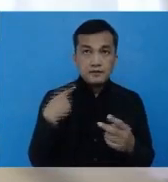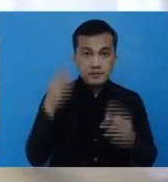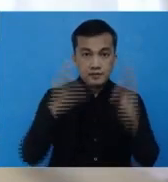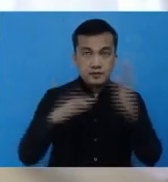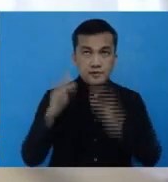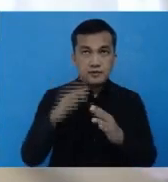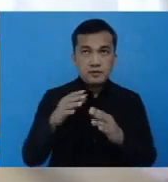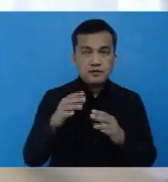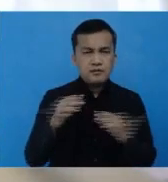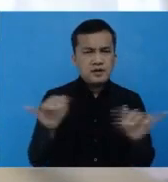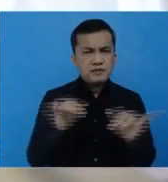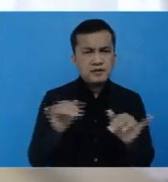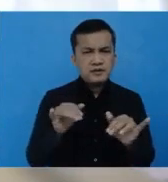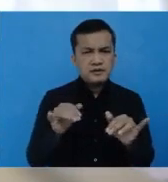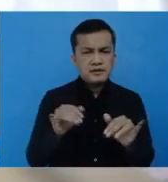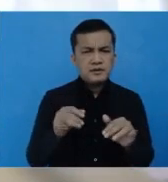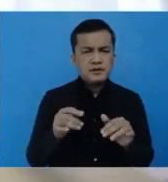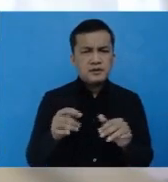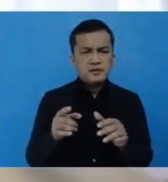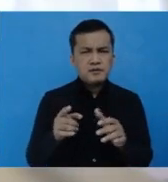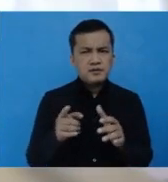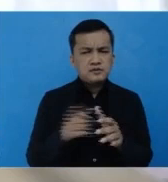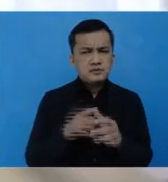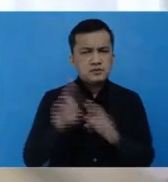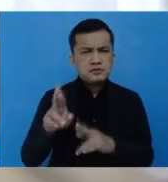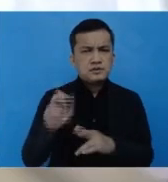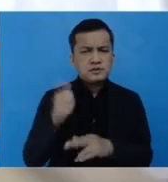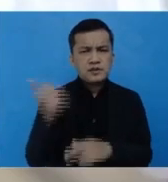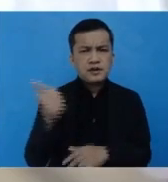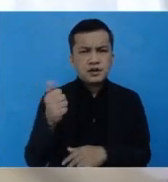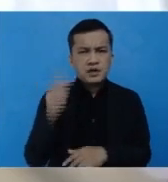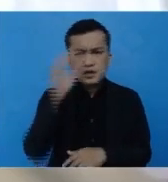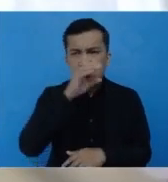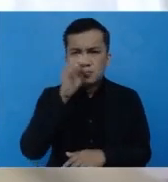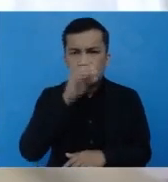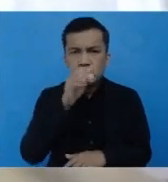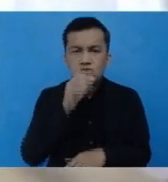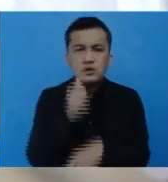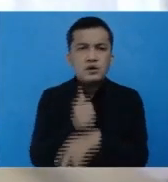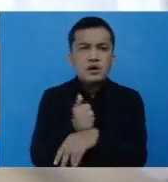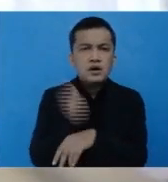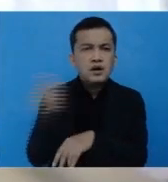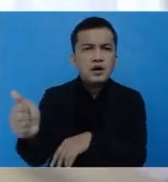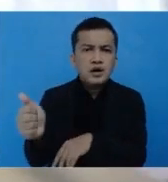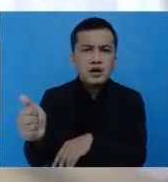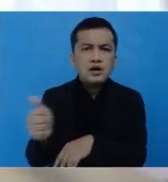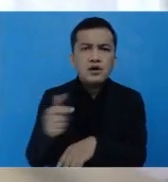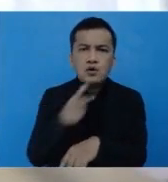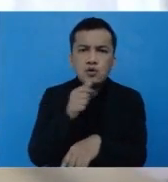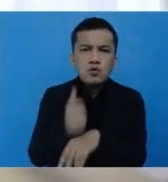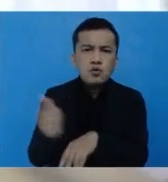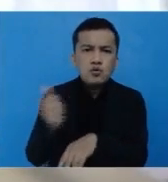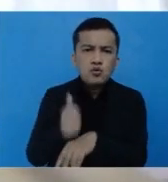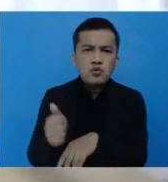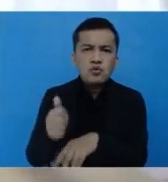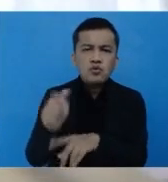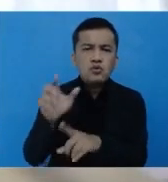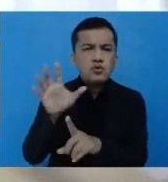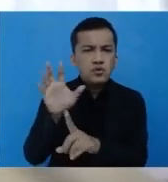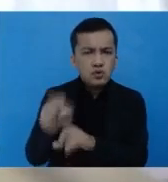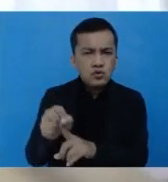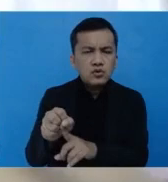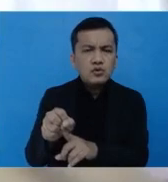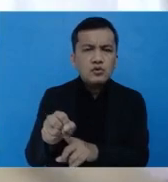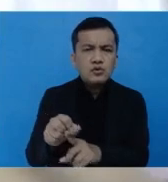unang impulse ng iba, hanapin kung sino ang sisisihin, sino ang huhulihin, kaninong